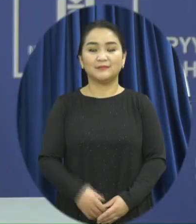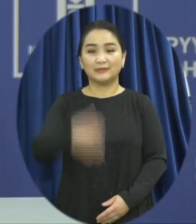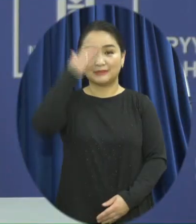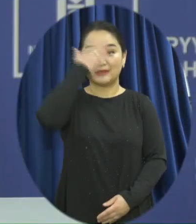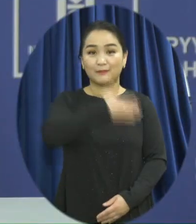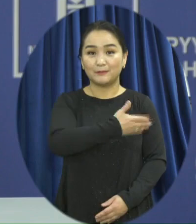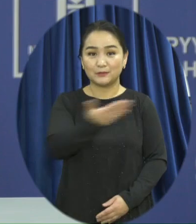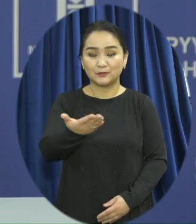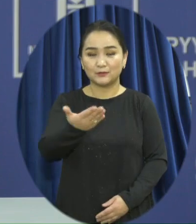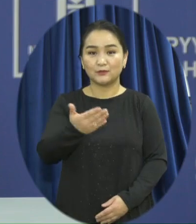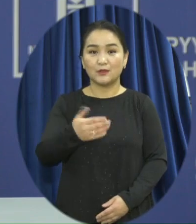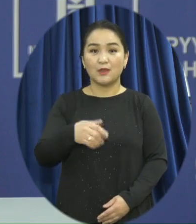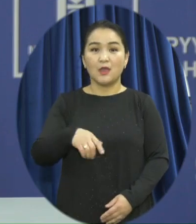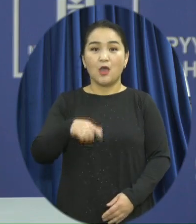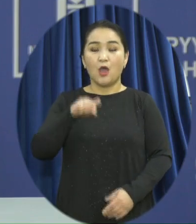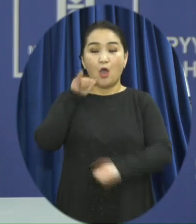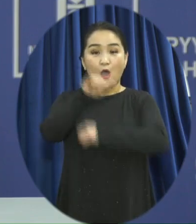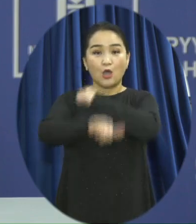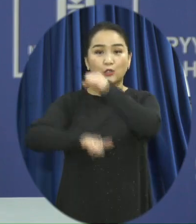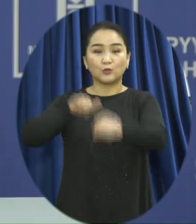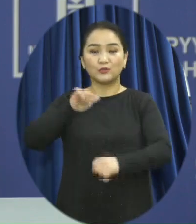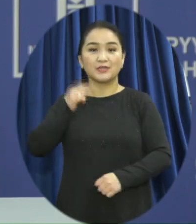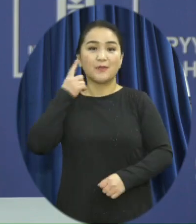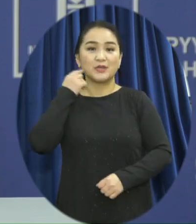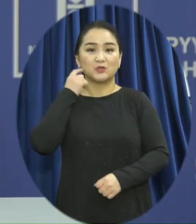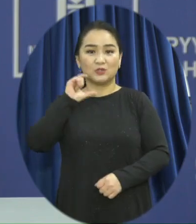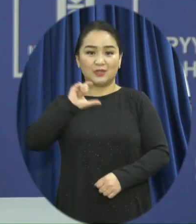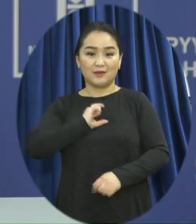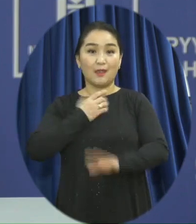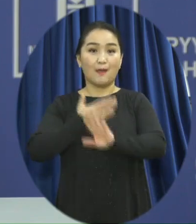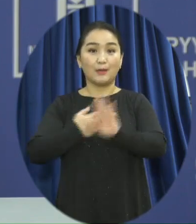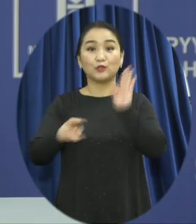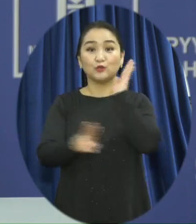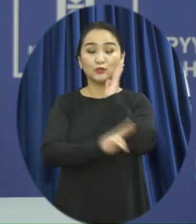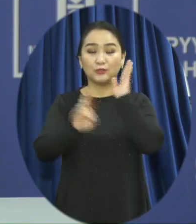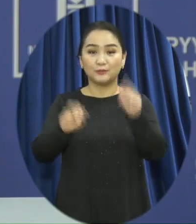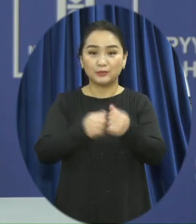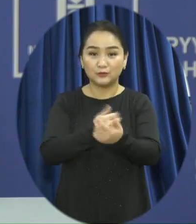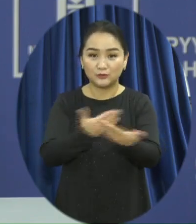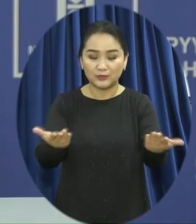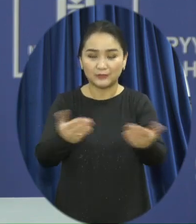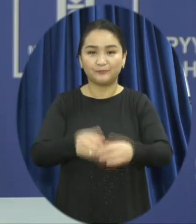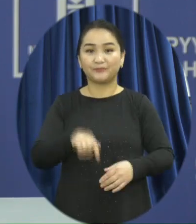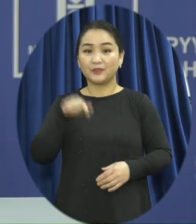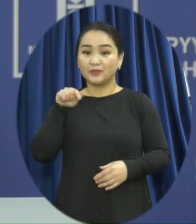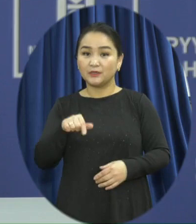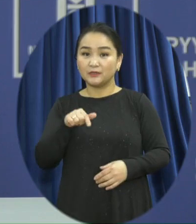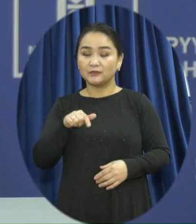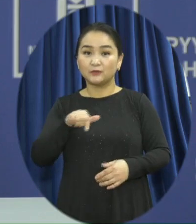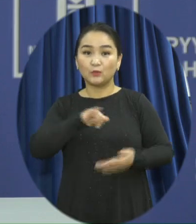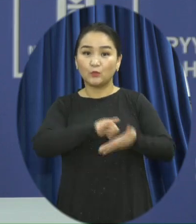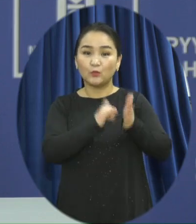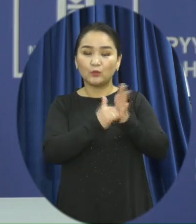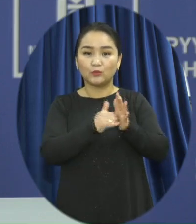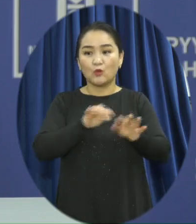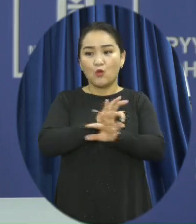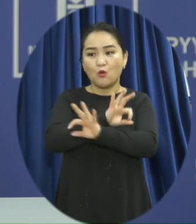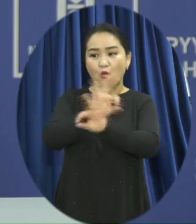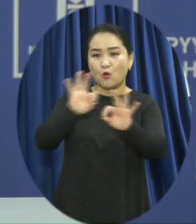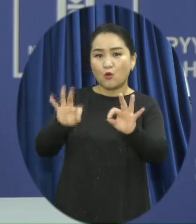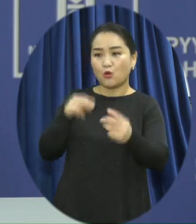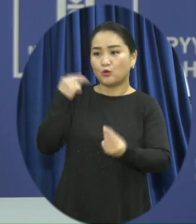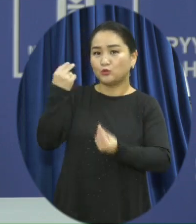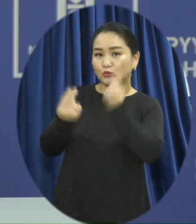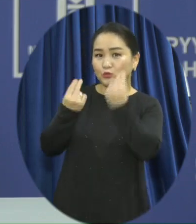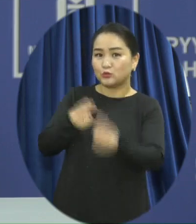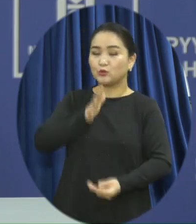Сүмэтхэн олон улсын эрхийг хамгаалах өдрийн мэндийг та бүхэндээ хүргье. Өнөөдөр олон улсын эрхийг хамгаалах өдөр утгаараа бас олон тоглолтууд за дээрээс нь бас олон